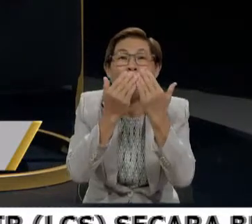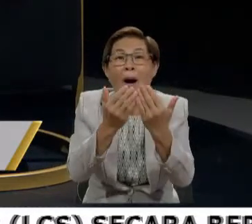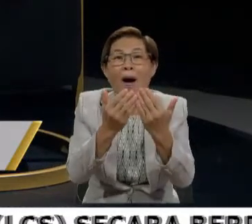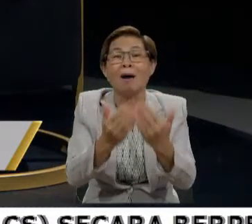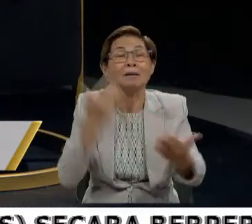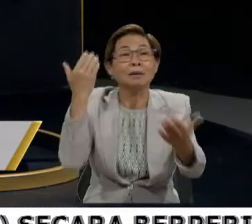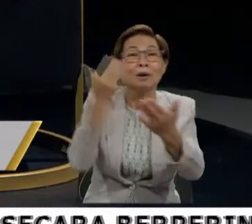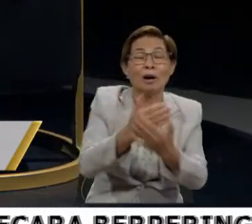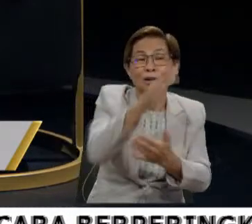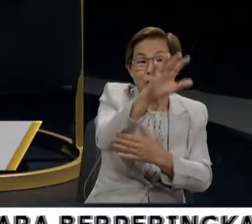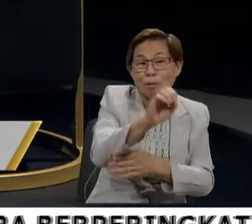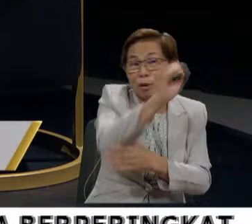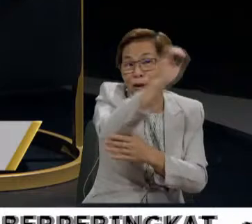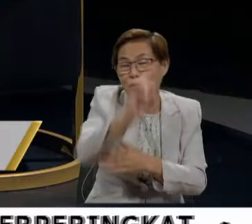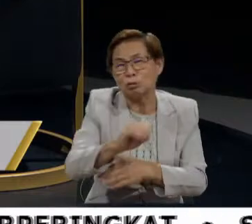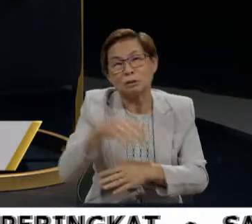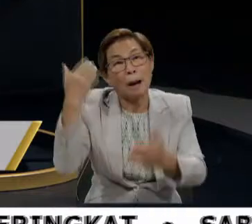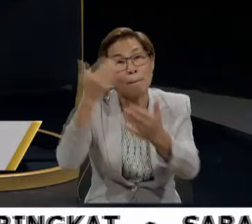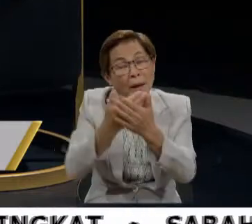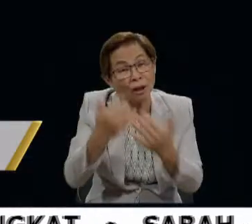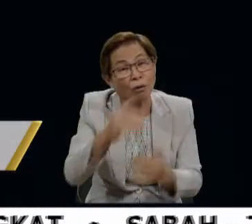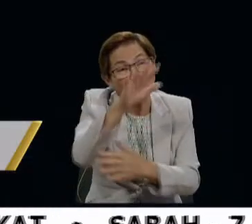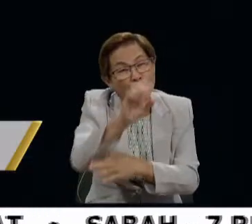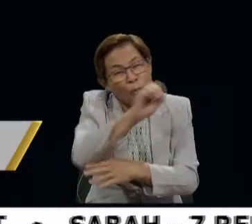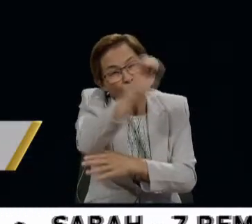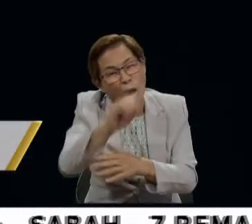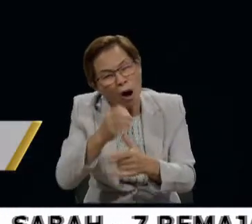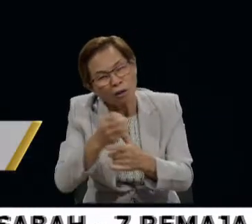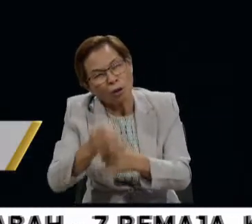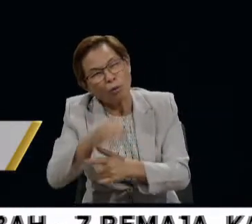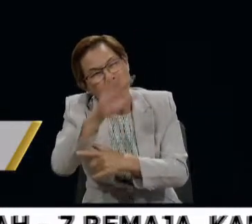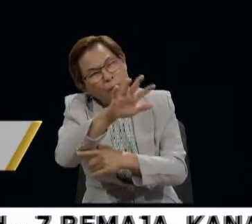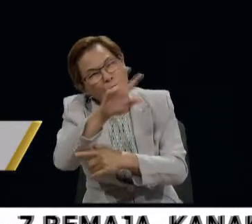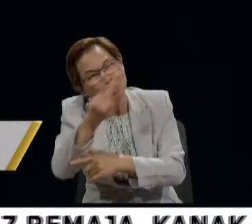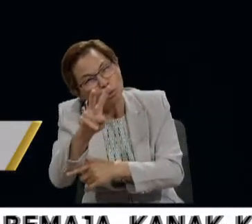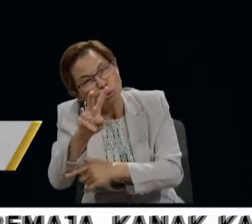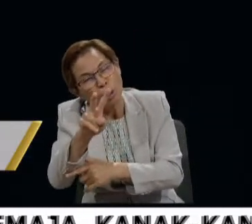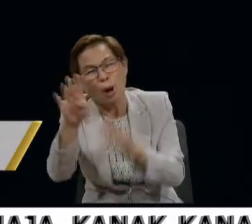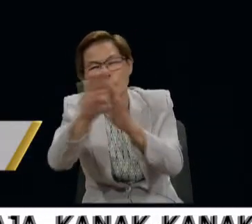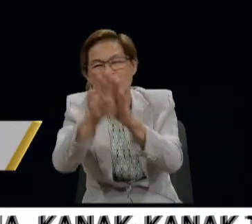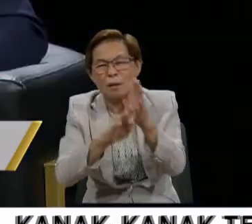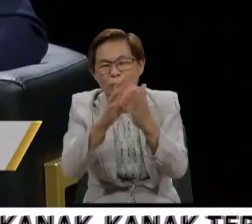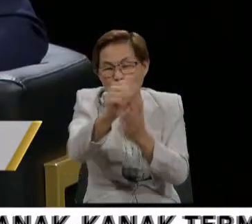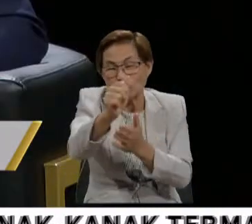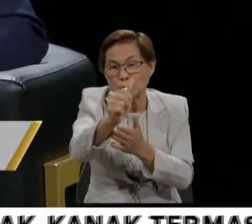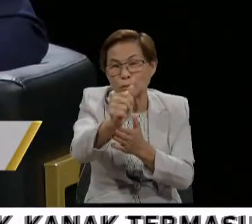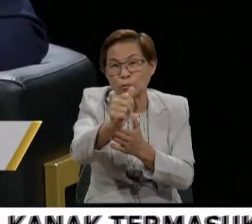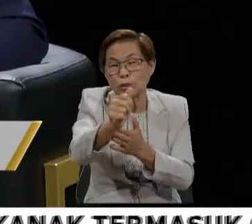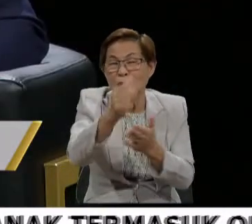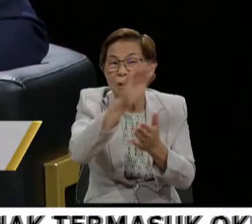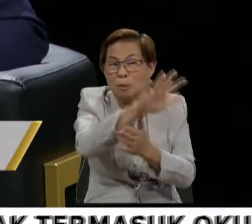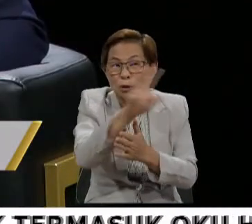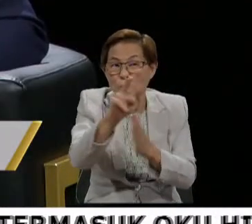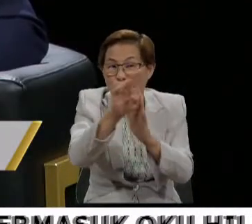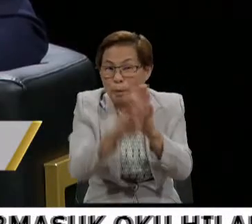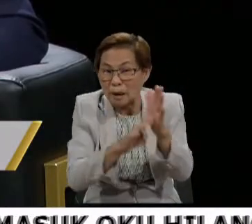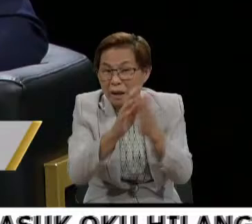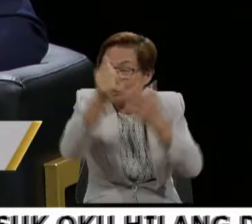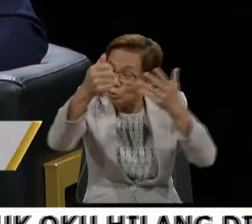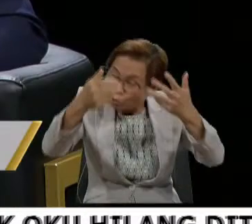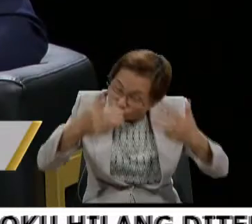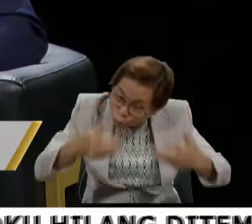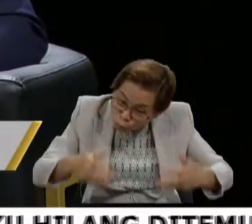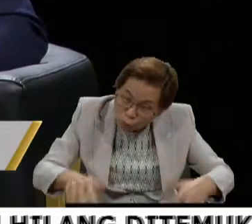lebih 50% ya atau pun lebih kurang 52 bilion daripada nilai tersebut telah